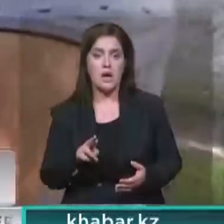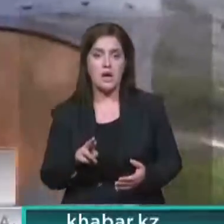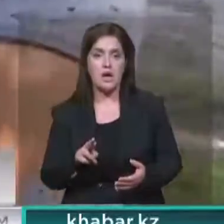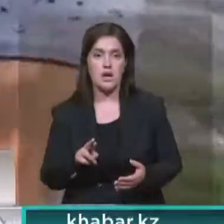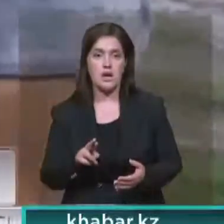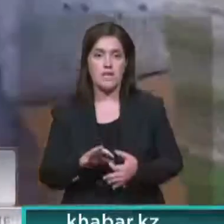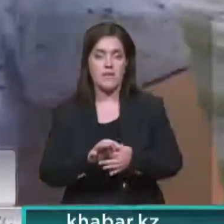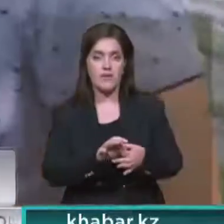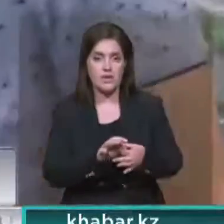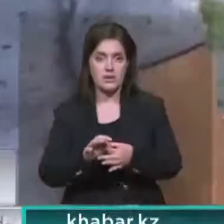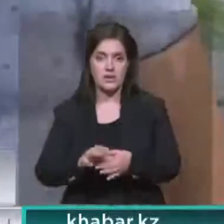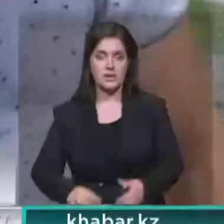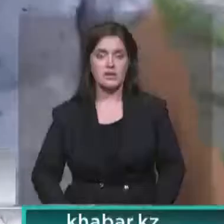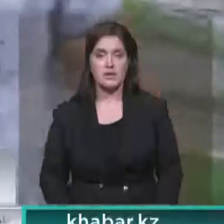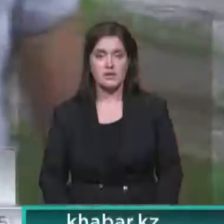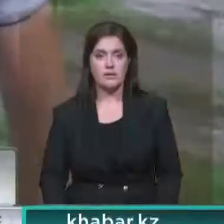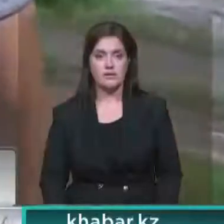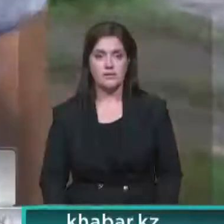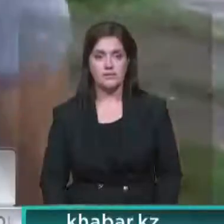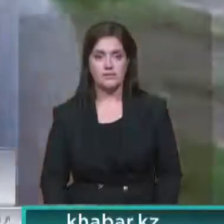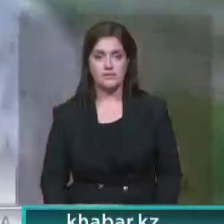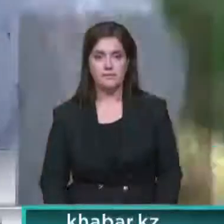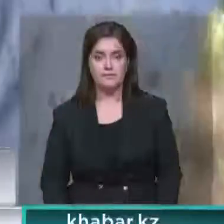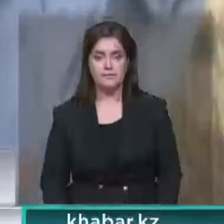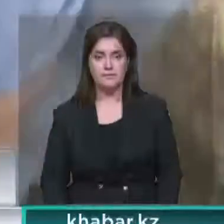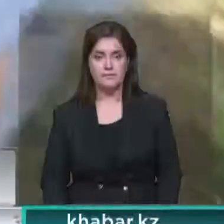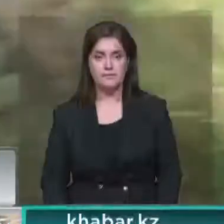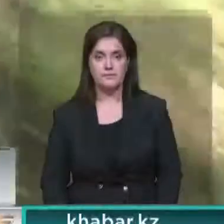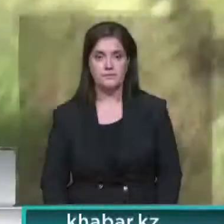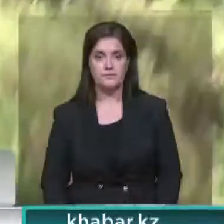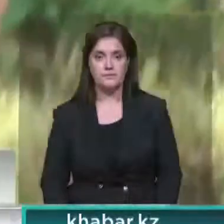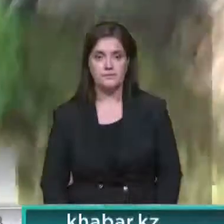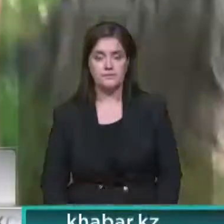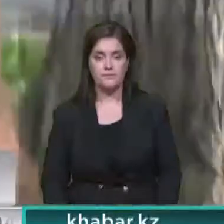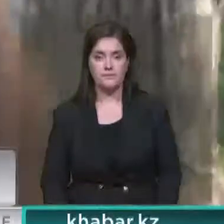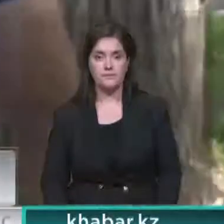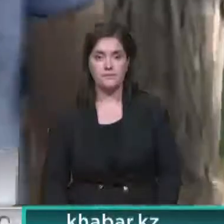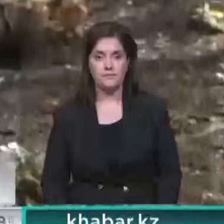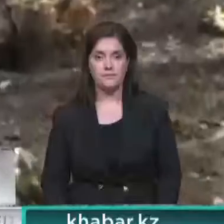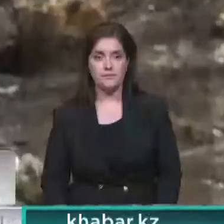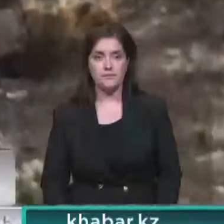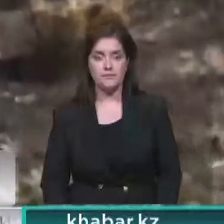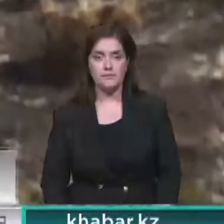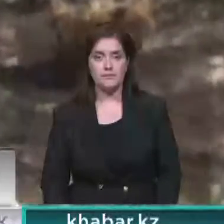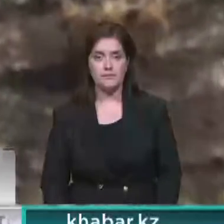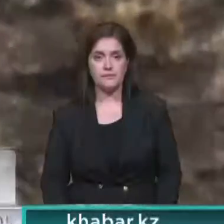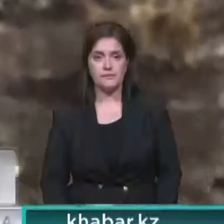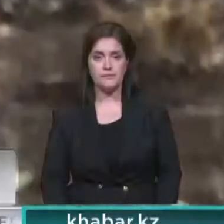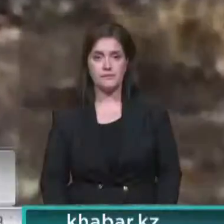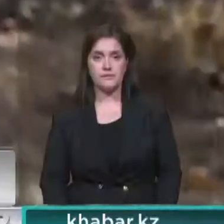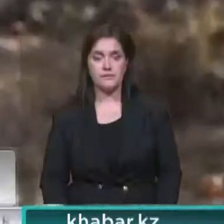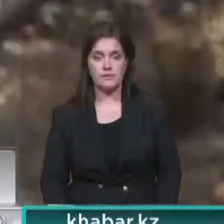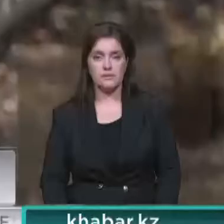удержалась она. Ну, у вас вся теплотрасса идет скотчем обмотана. Не, ну это скотчем, это просто она как бы основной функции не несет. Когда ее собирают